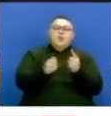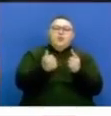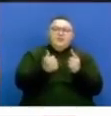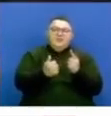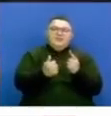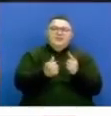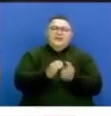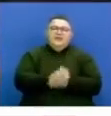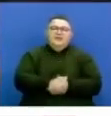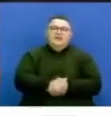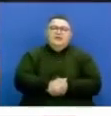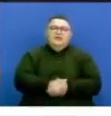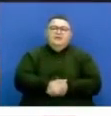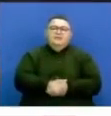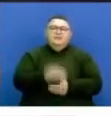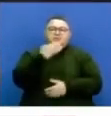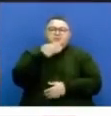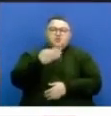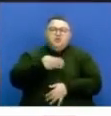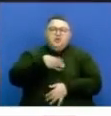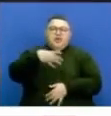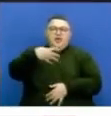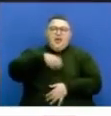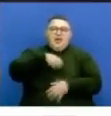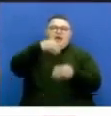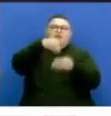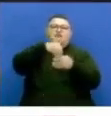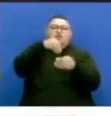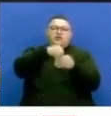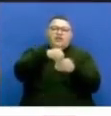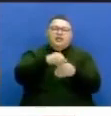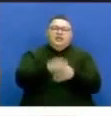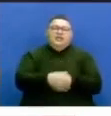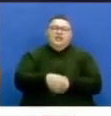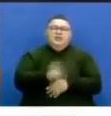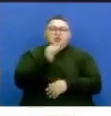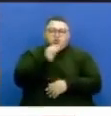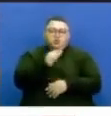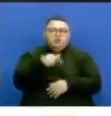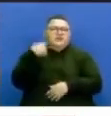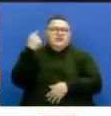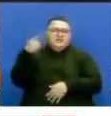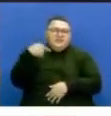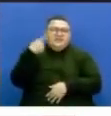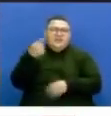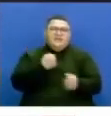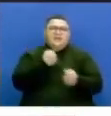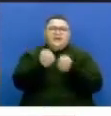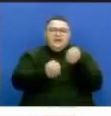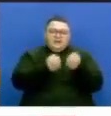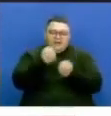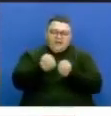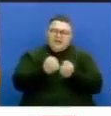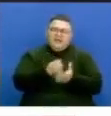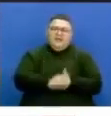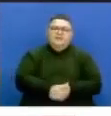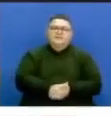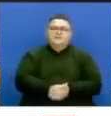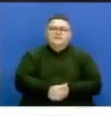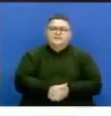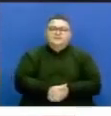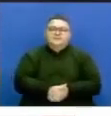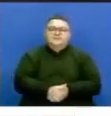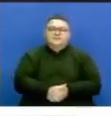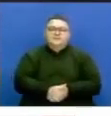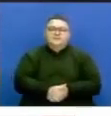yaitu memiliki hak suara atau memberikan voting pada setiap ataupun hal-hal resolusi